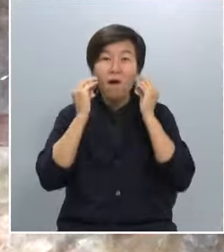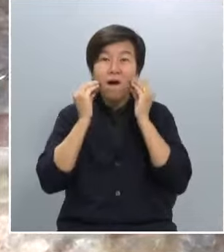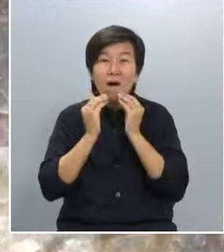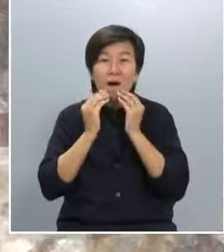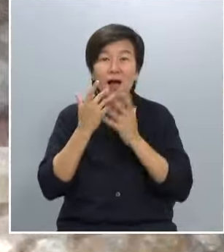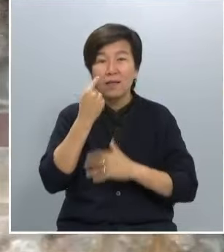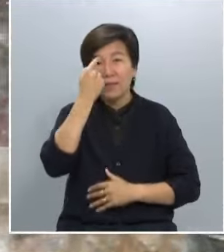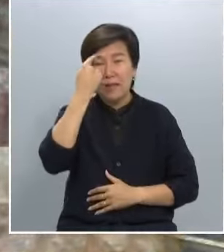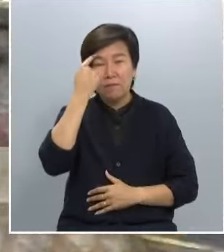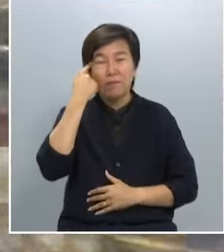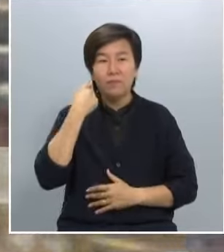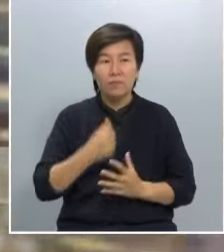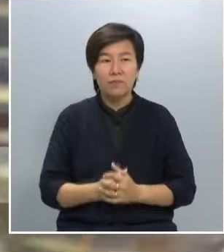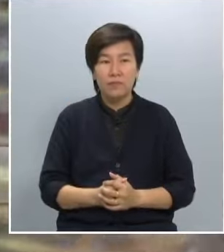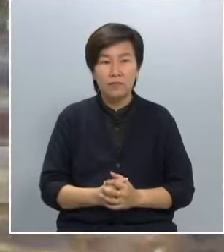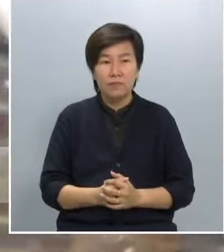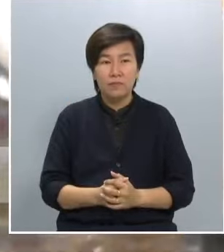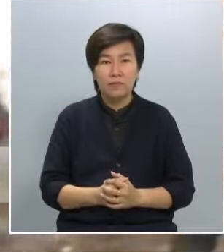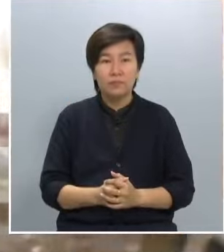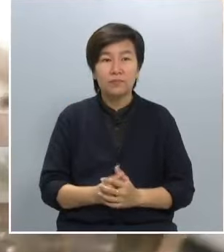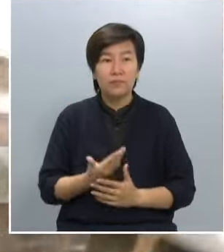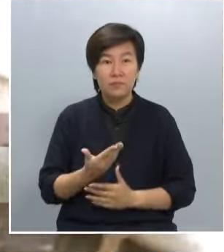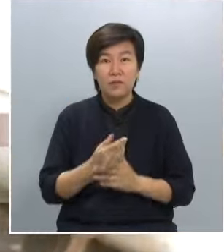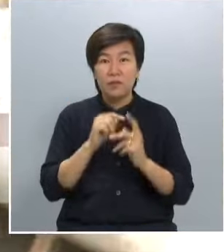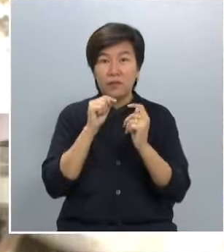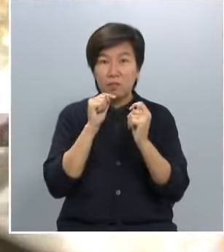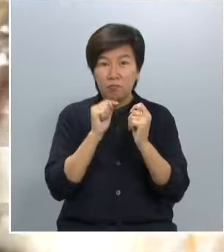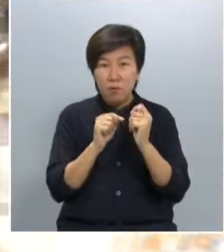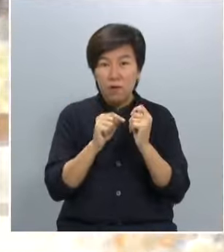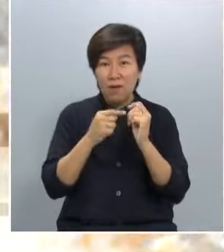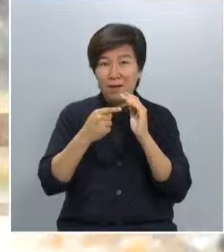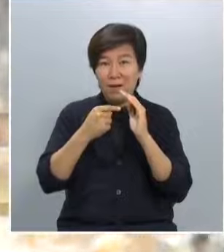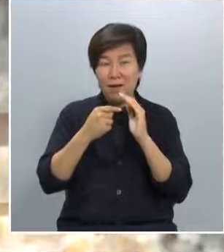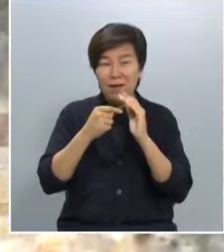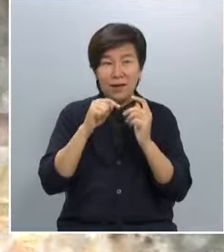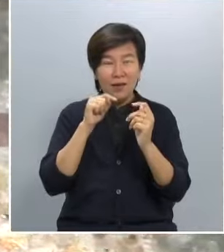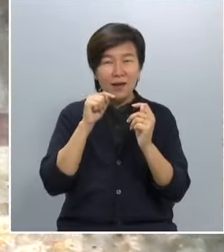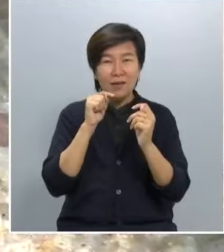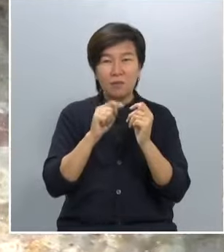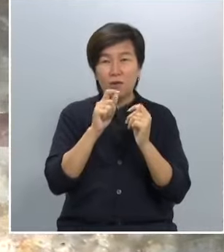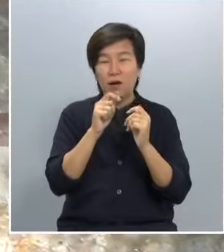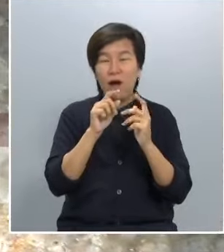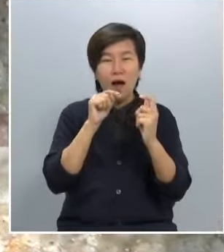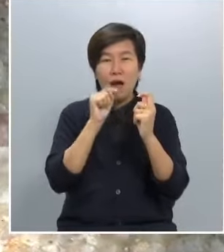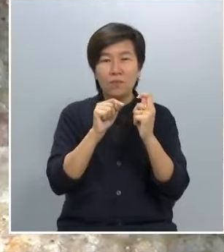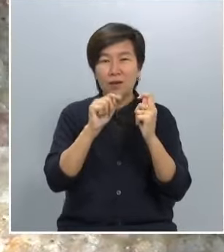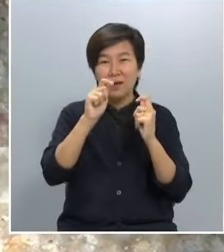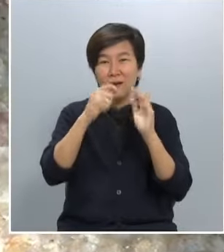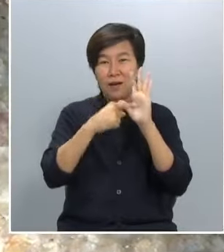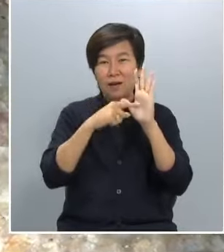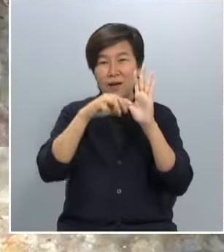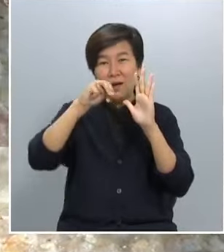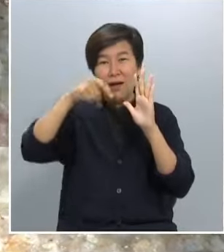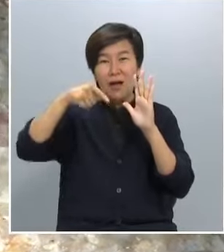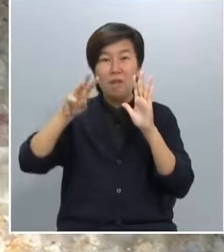ประมงตำบลแพรกหนำแดงตำบลเดียวของอำเภออัมพวาสมุทรสงครามตำบลเดียว